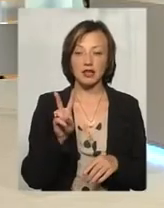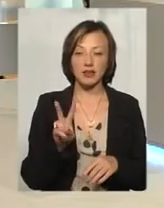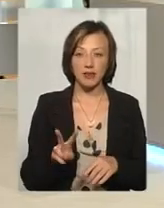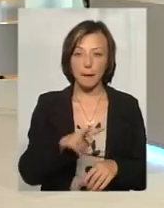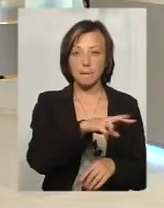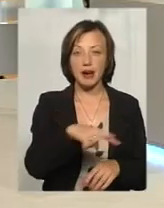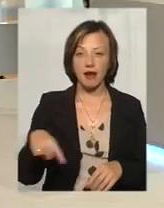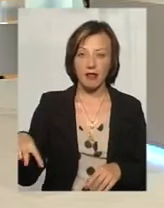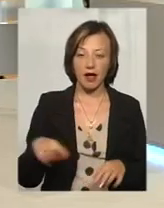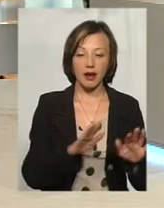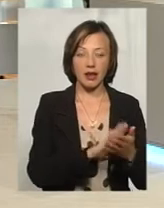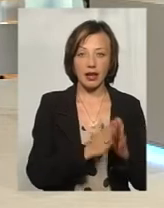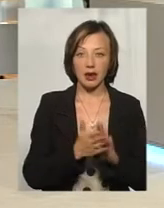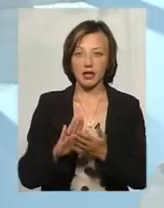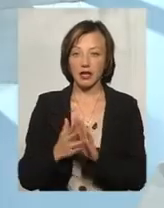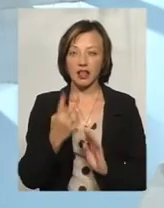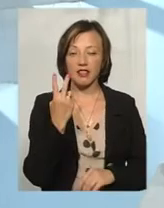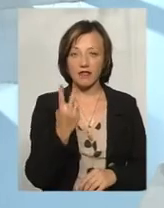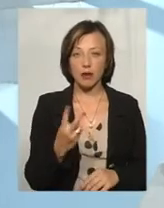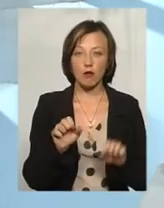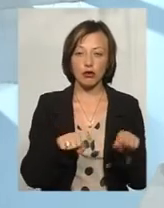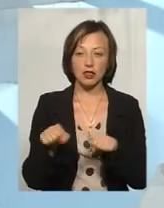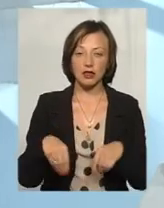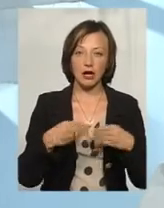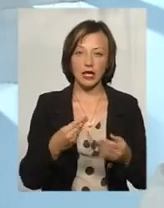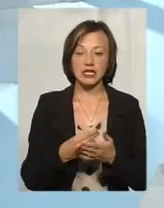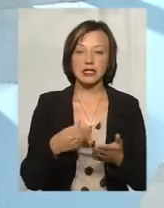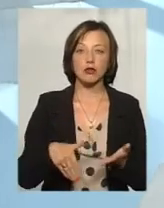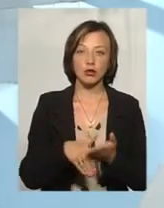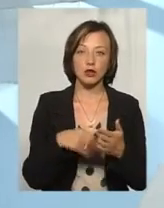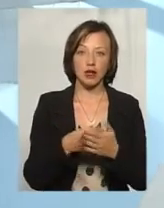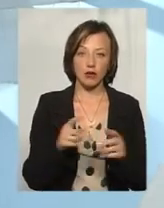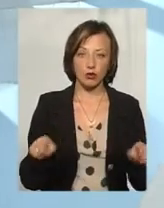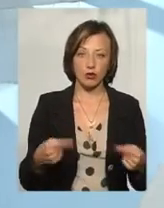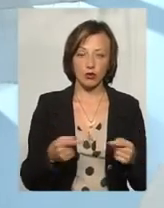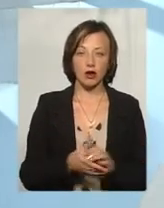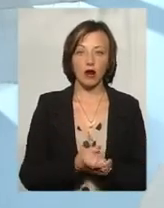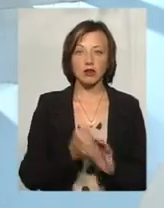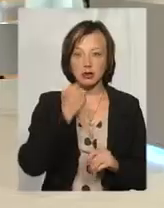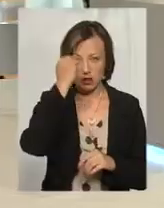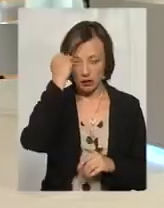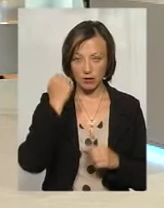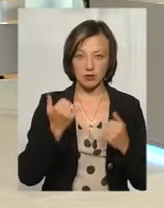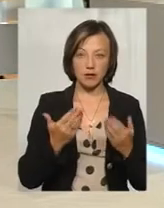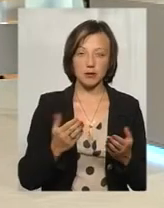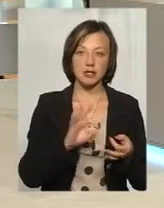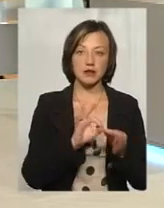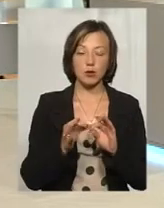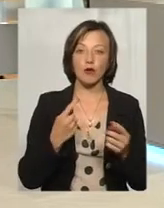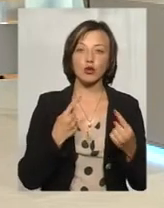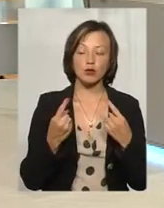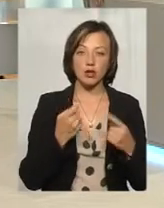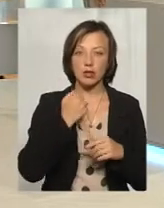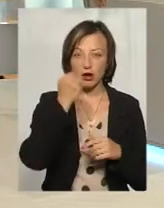паралельних лінії і дві можливості, які дає стимулюючі тарифоутворення. Дякую, пане Олег, за змістовну